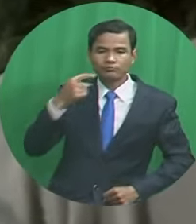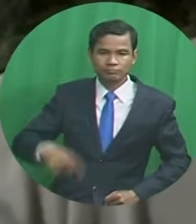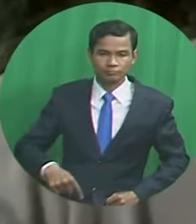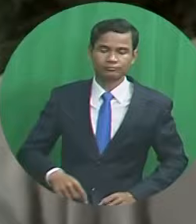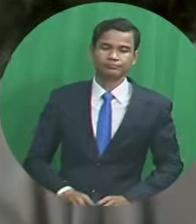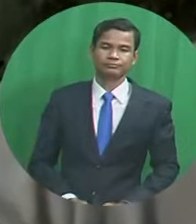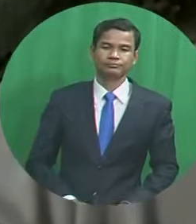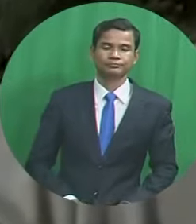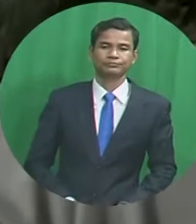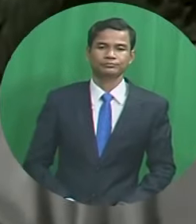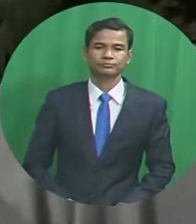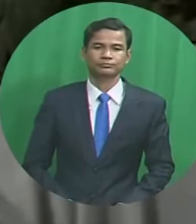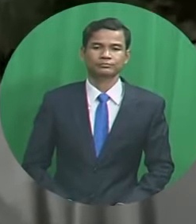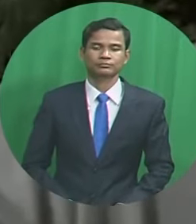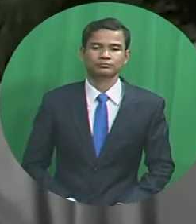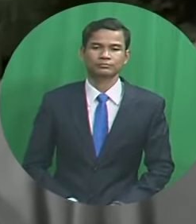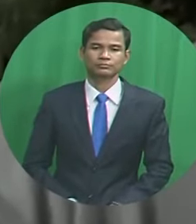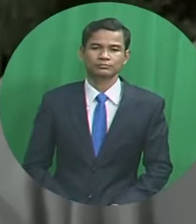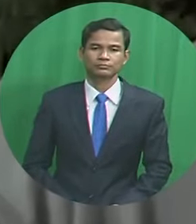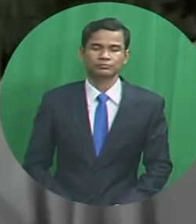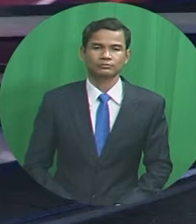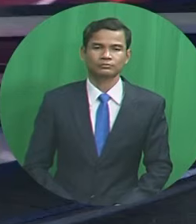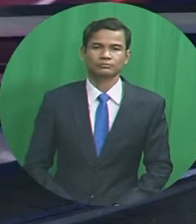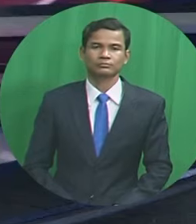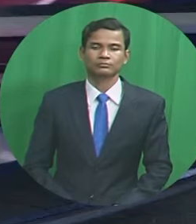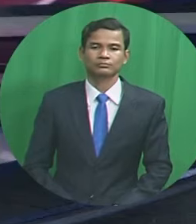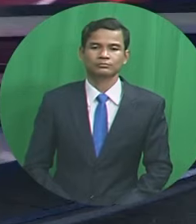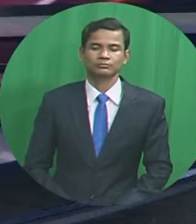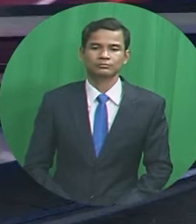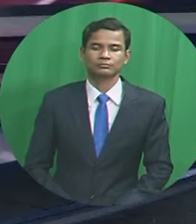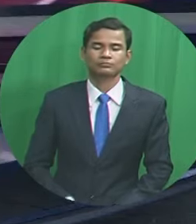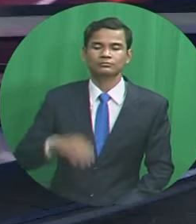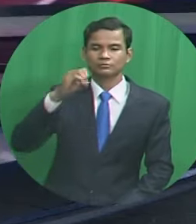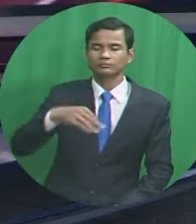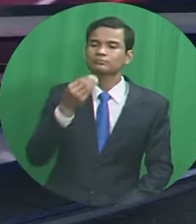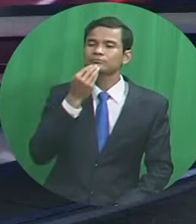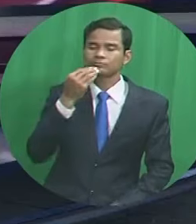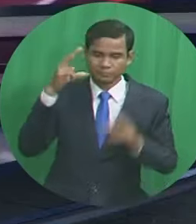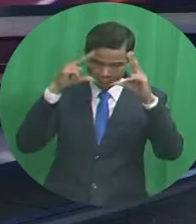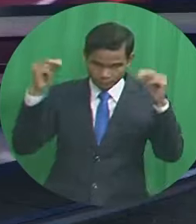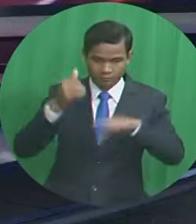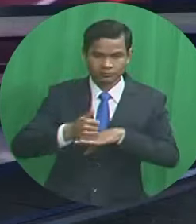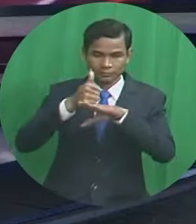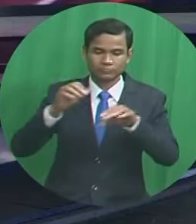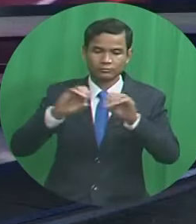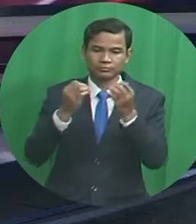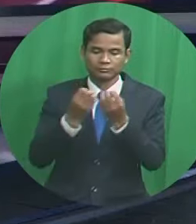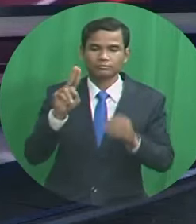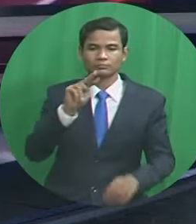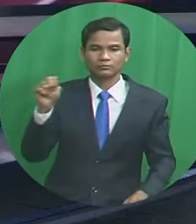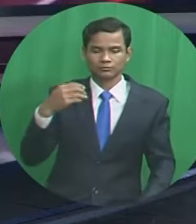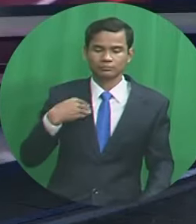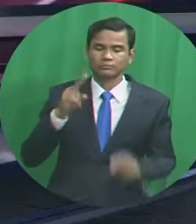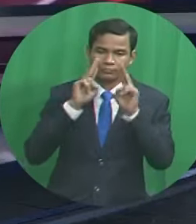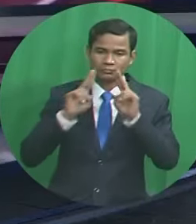មក្រាន់ទ្វីបប្រក្រតីយេរីសនីហ្វរម៉ាពីត្រឹម ការពិធីអង្គារមន្ត្រីជាន់ខ្ពស់របស់អង្គការសហប្រជាជាតិបាន